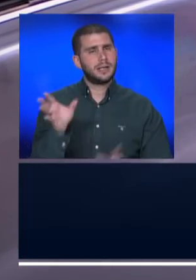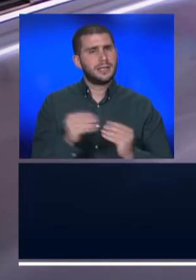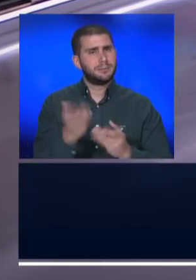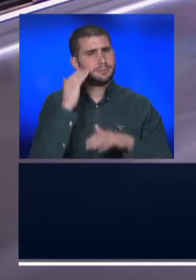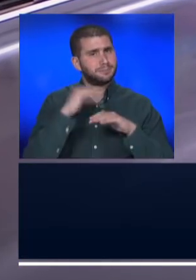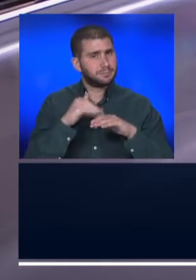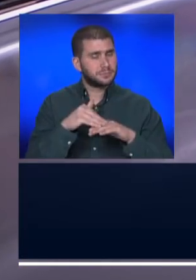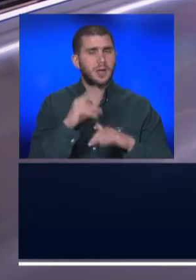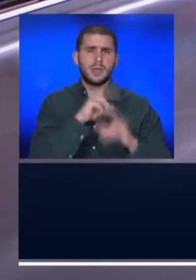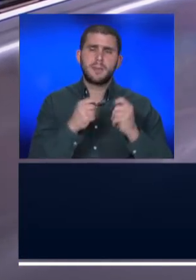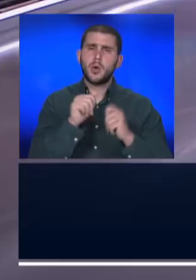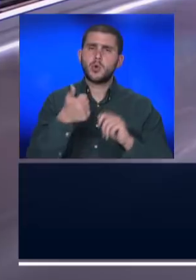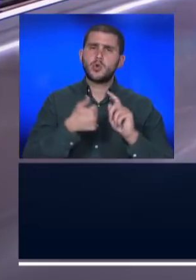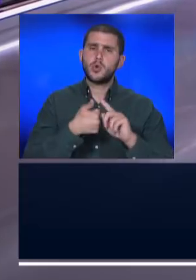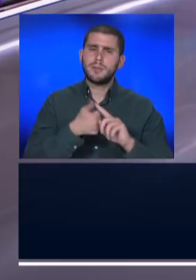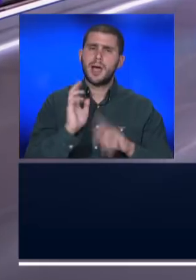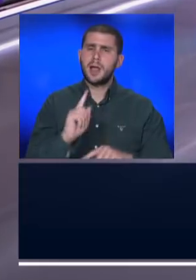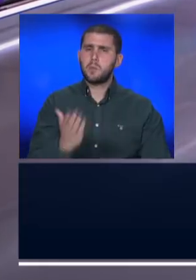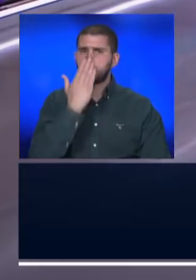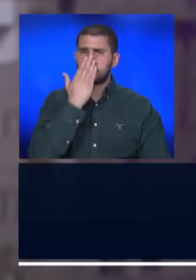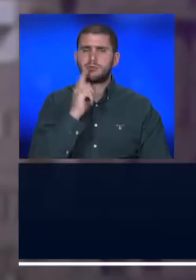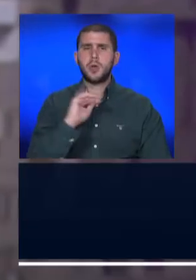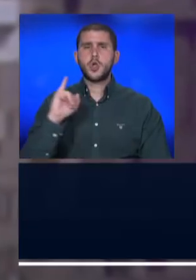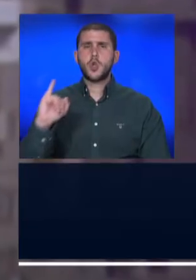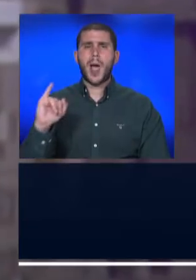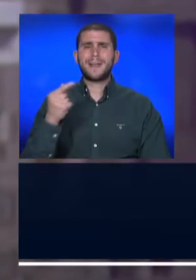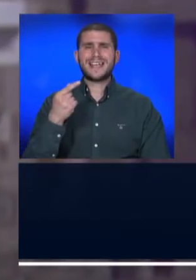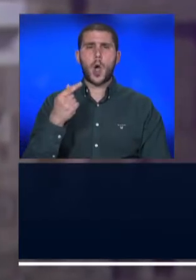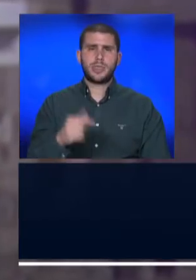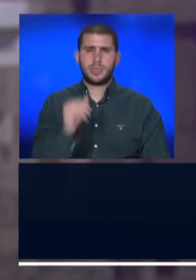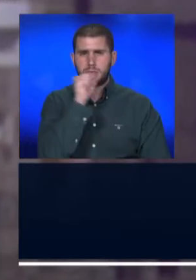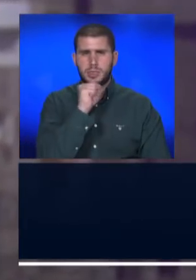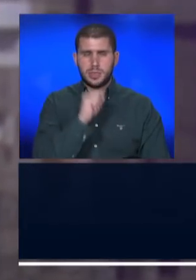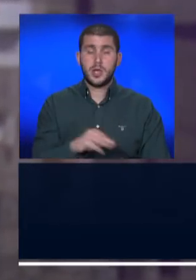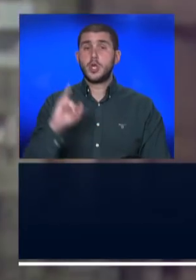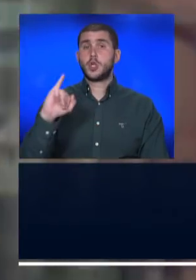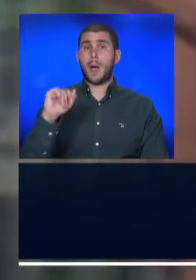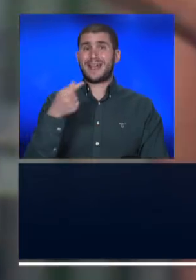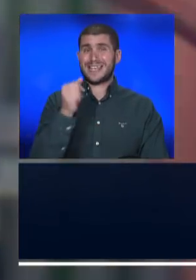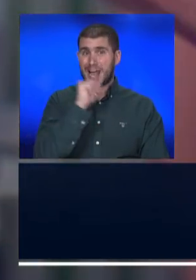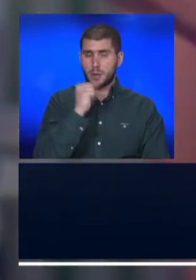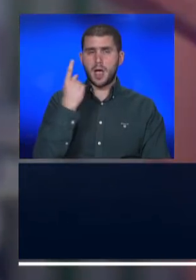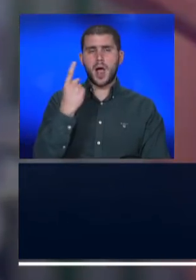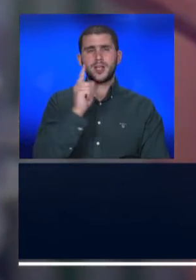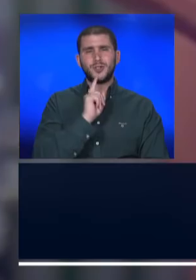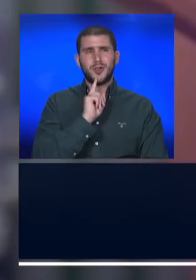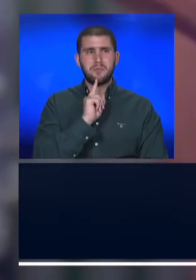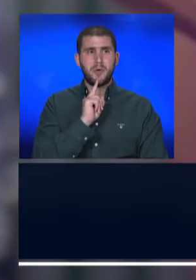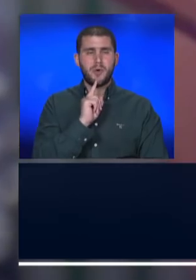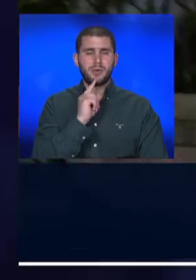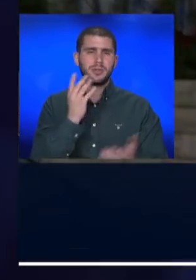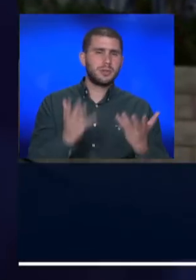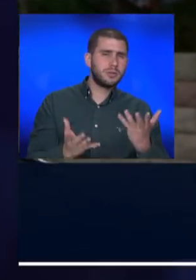על המאוכזב יורם גאון. כן, יורם גאון, אחד השמות שהתנדנדו בשאלה אם להתמודד